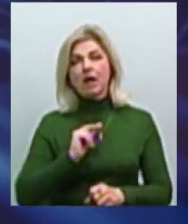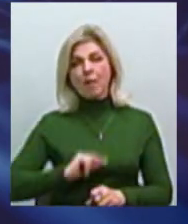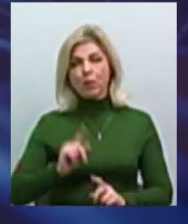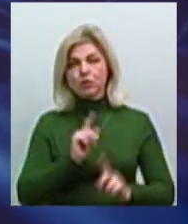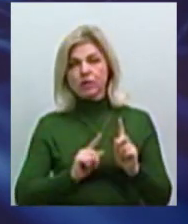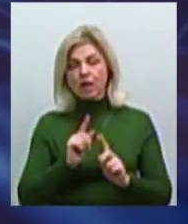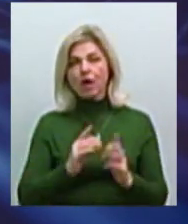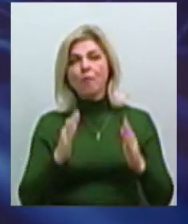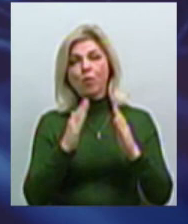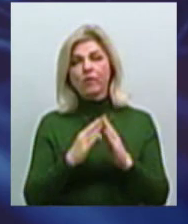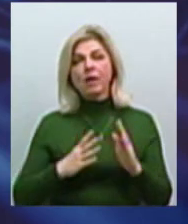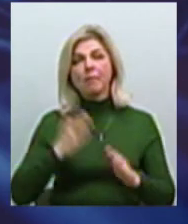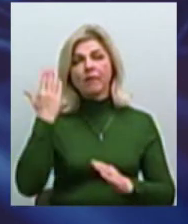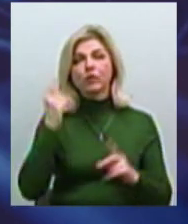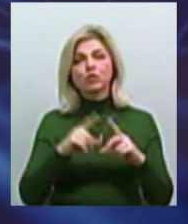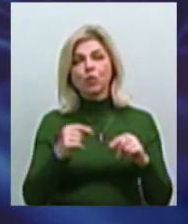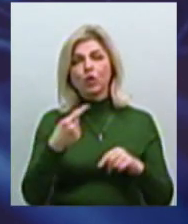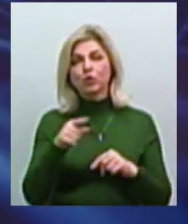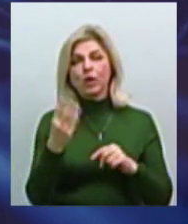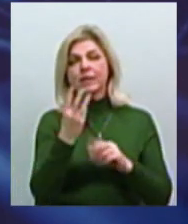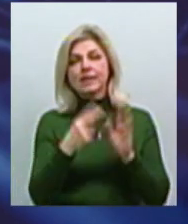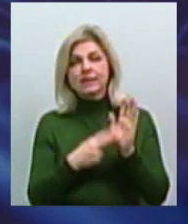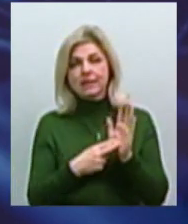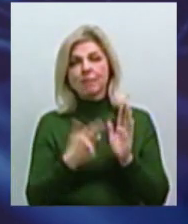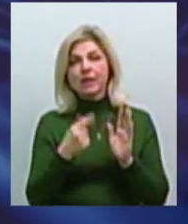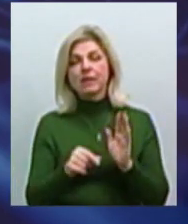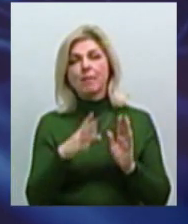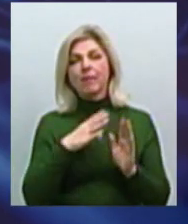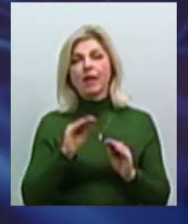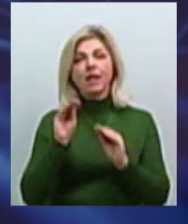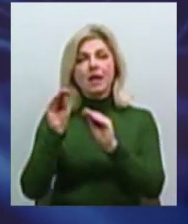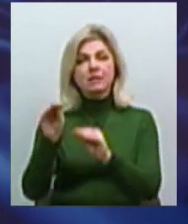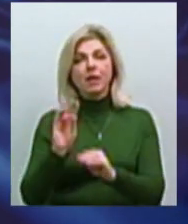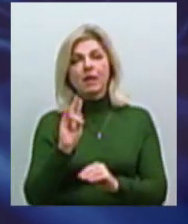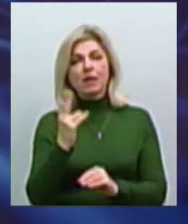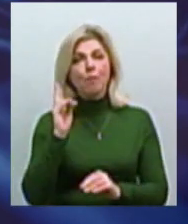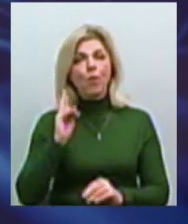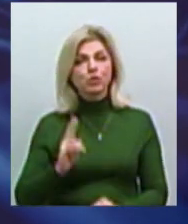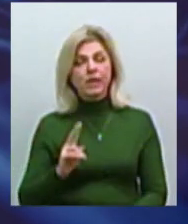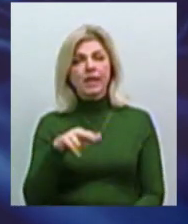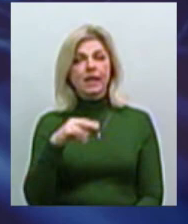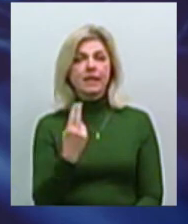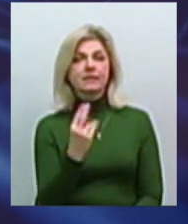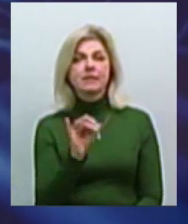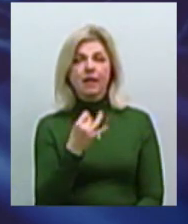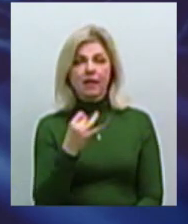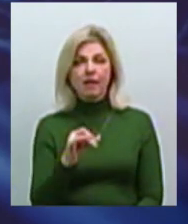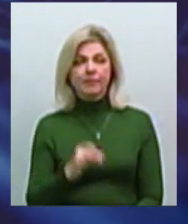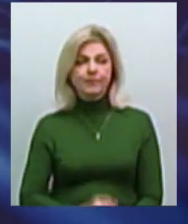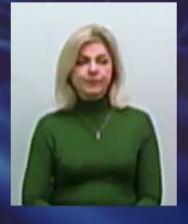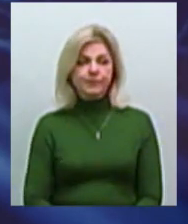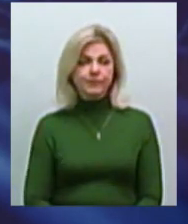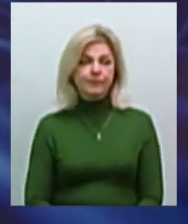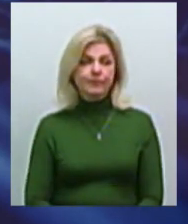у будівлі колишньої школи номер 37, де наразі розміщується Миколаївський морський ліцей імені професора